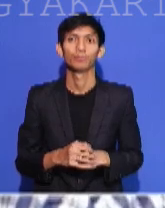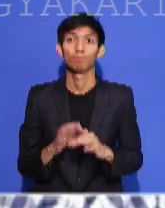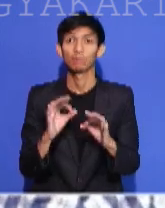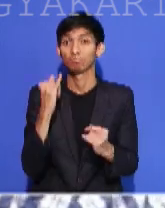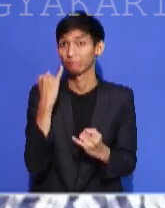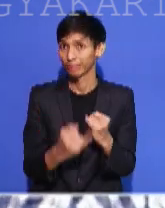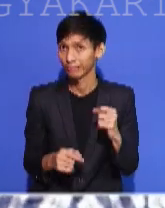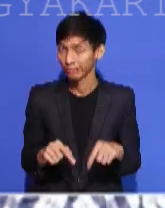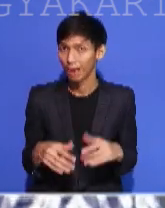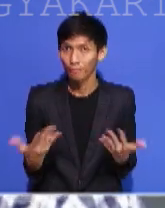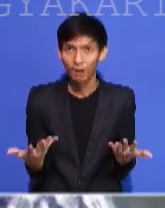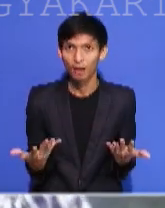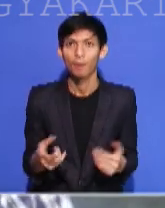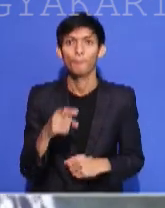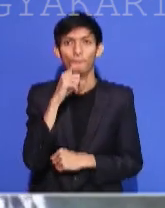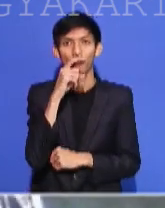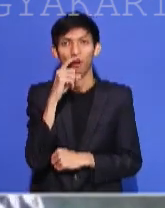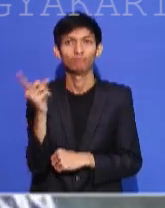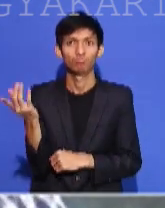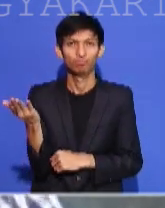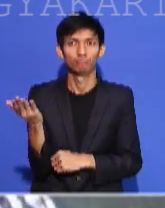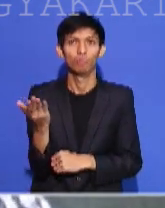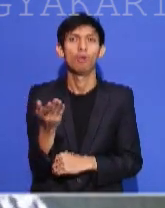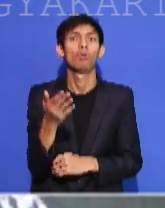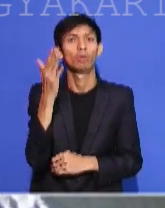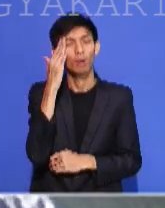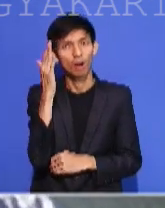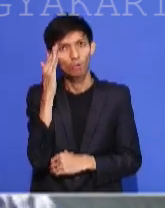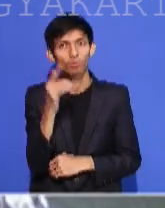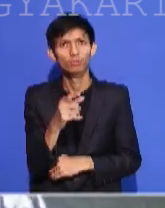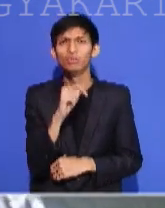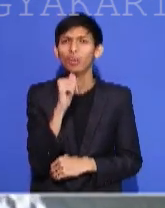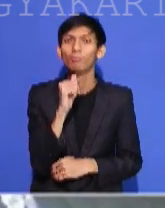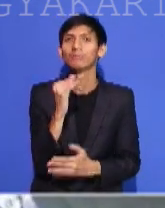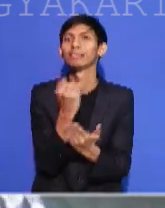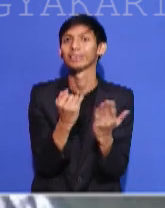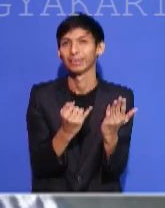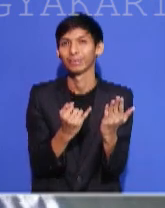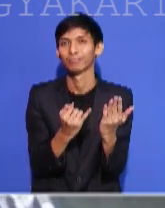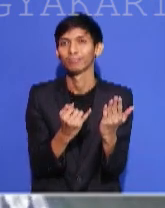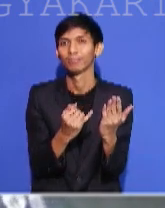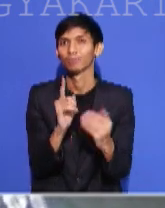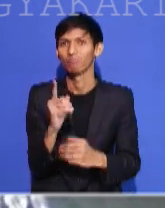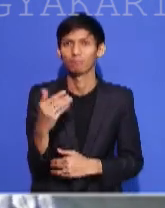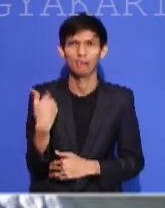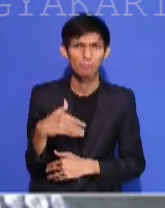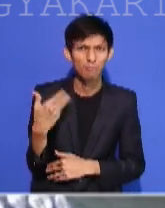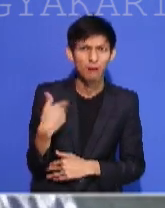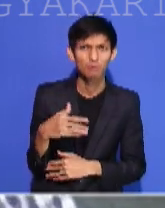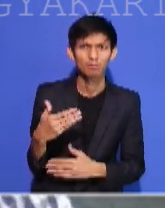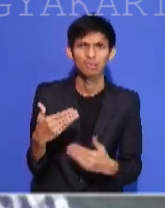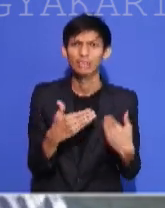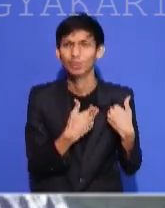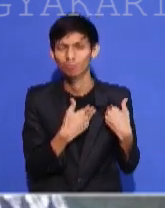Pak Tino sematkan kata bagus pada karya siapapun karena Pak Tino tidak kepingin melukai,